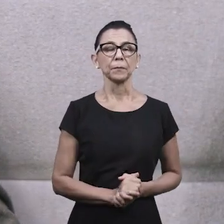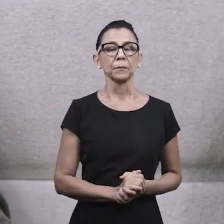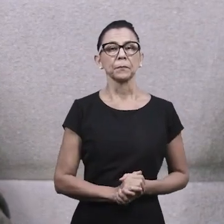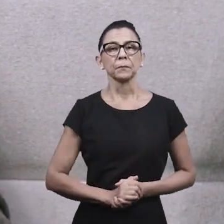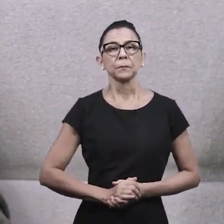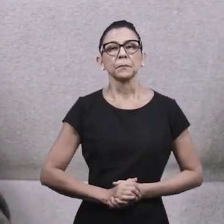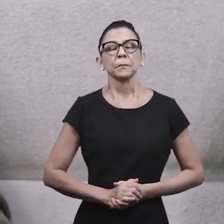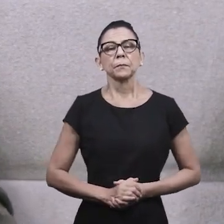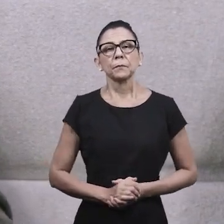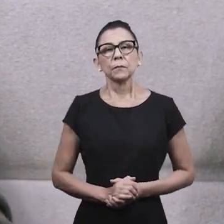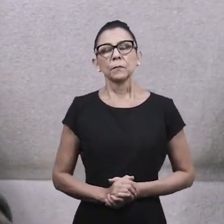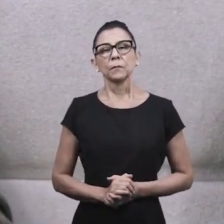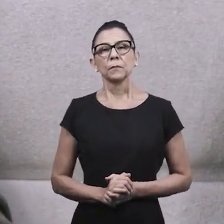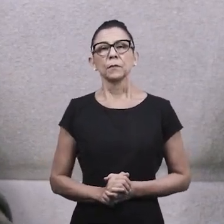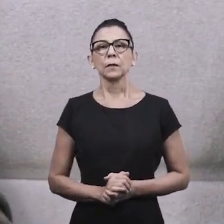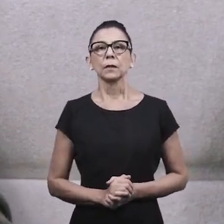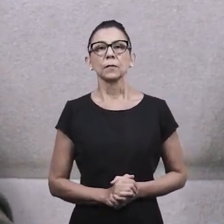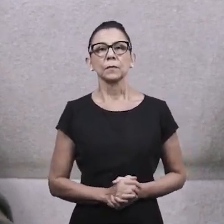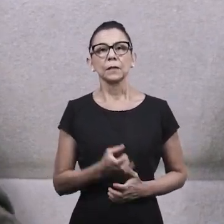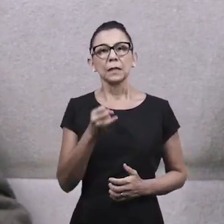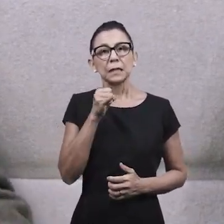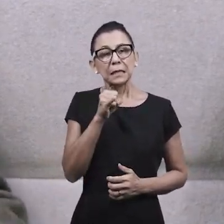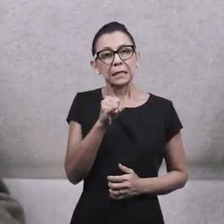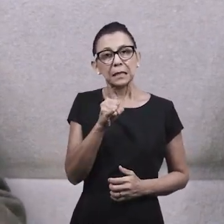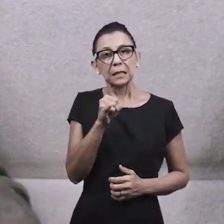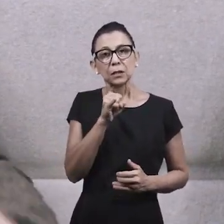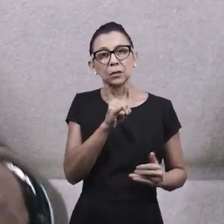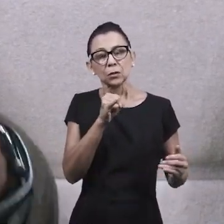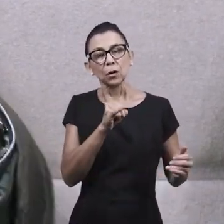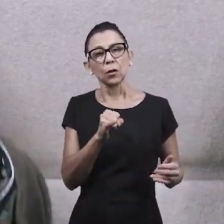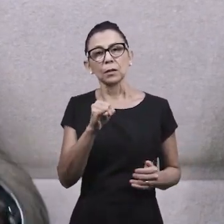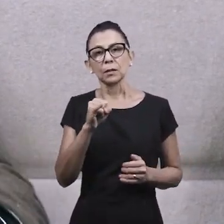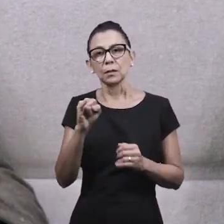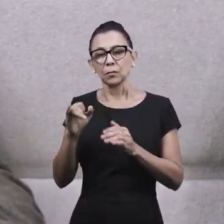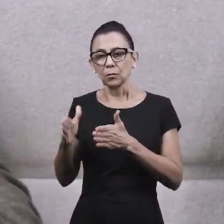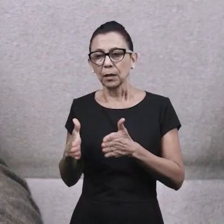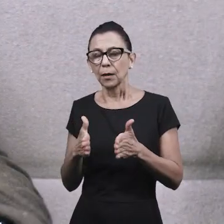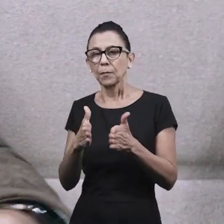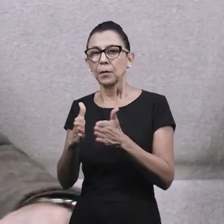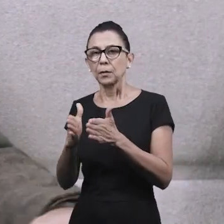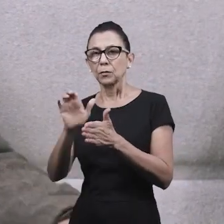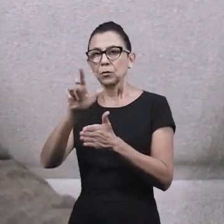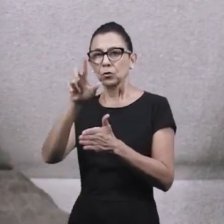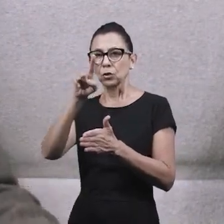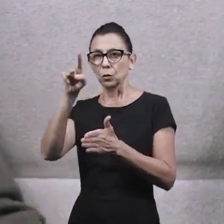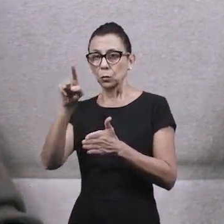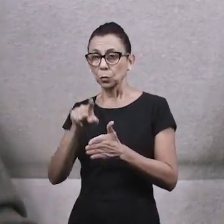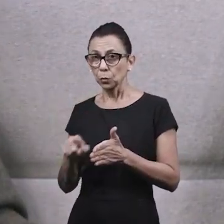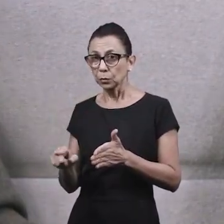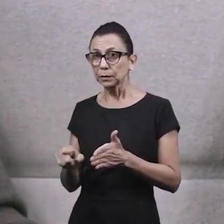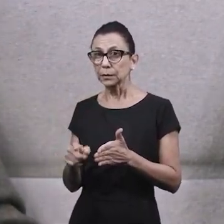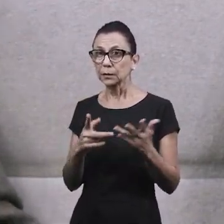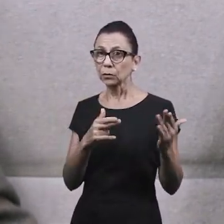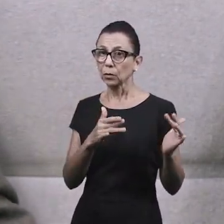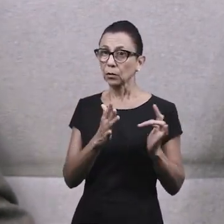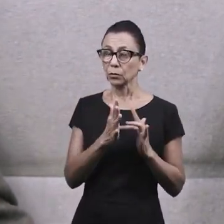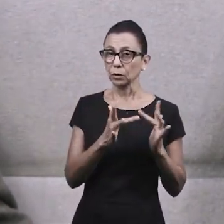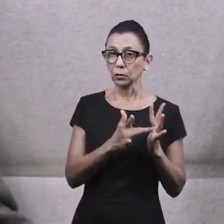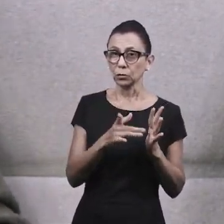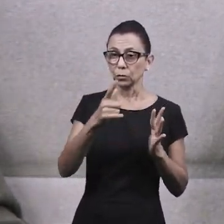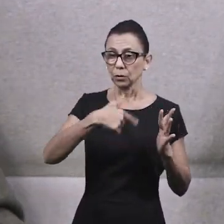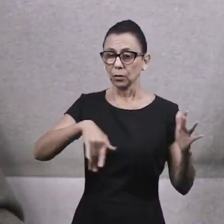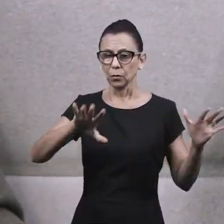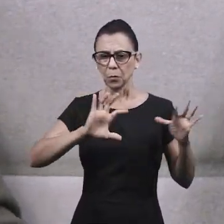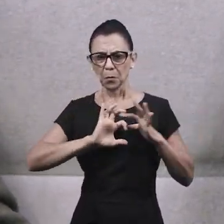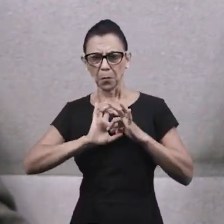1 Jean que nous lisons, si nous marchons dans la lumière, comme lui qui, Jésus, il est dans la lumière, nous avons la communion les uns avec